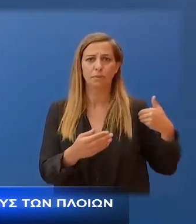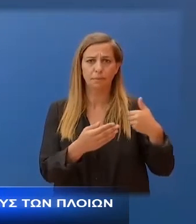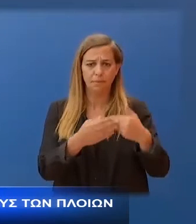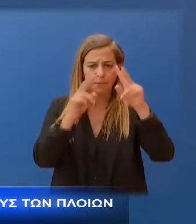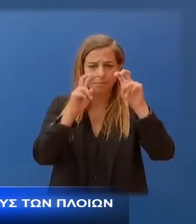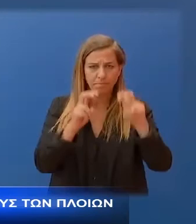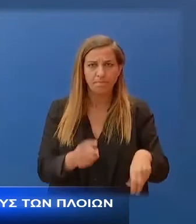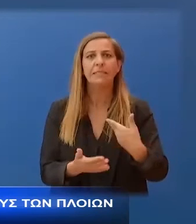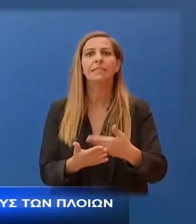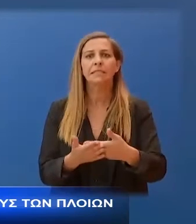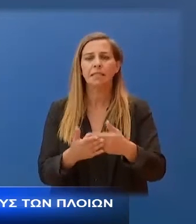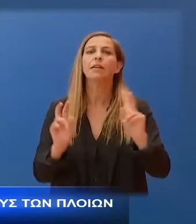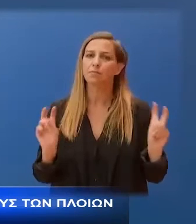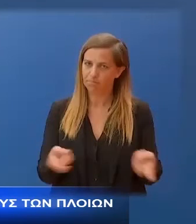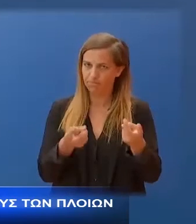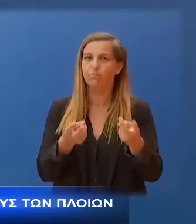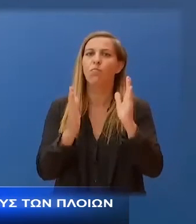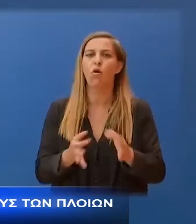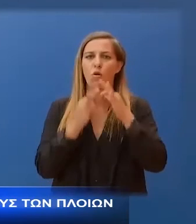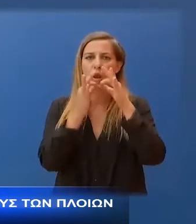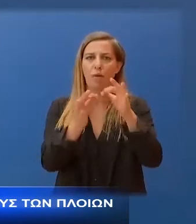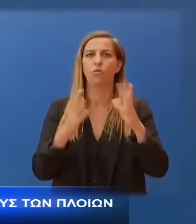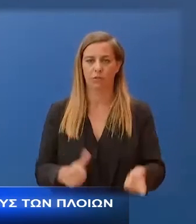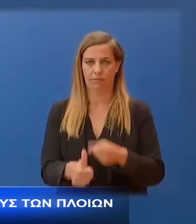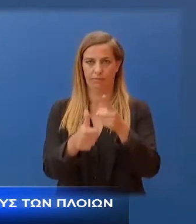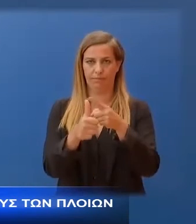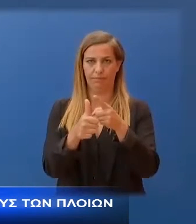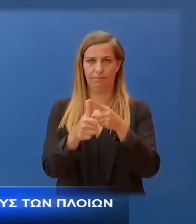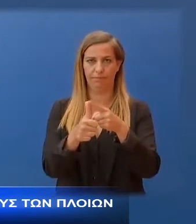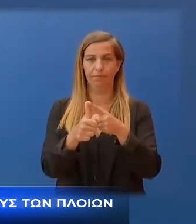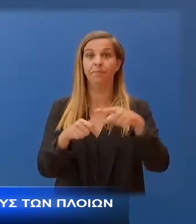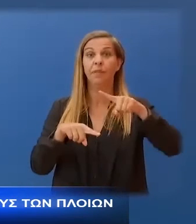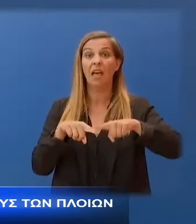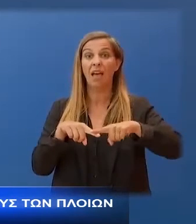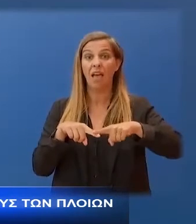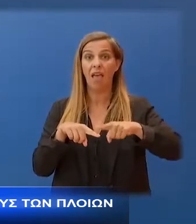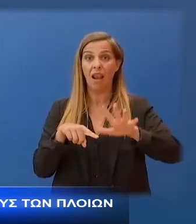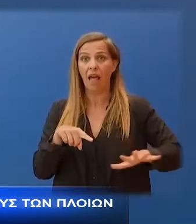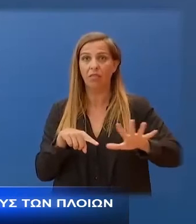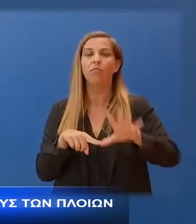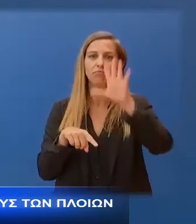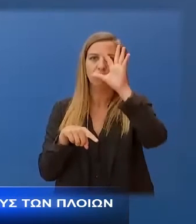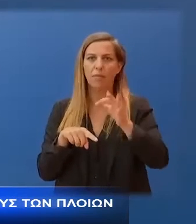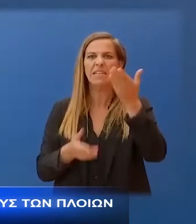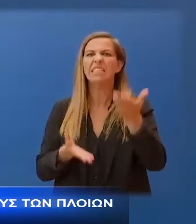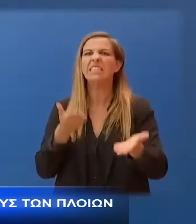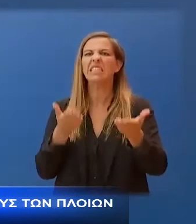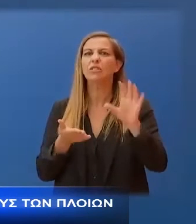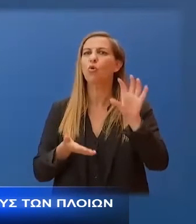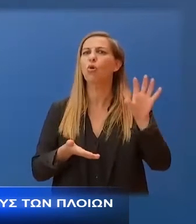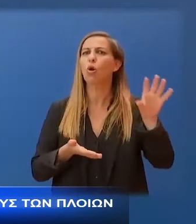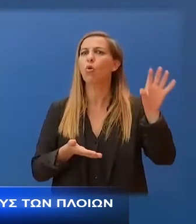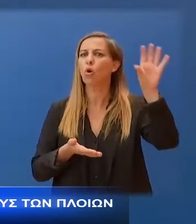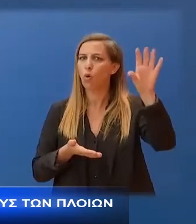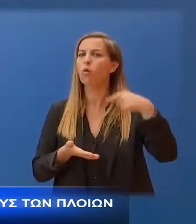εξάγονται κάποια βασικά συμπεράσματα. Πρώτον, η Ελλάδα έχει πολύ καλύτερη επιδημιολογική εικόνα από